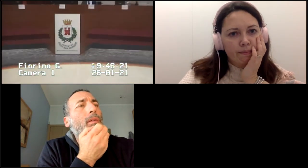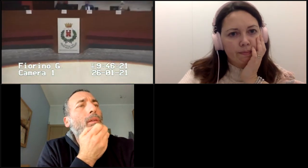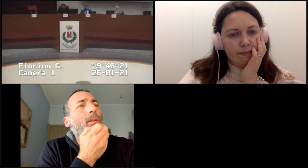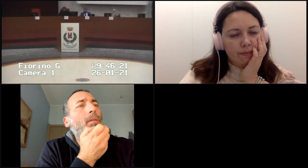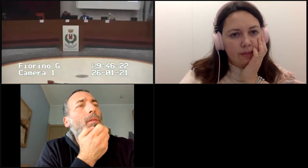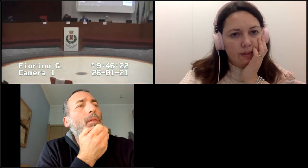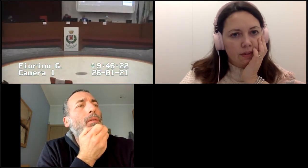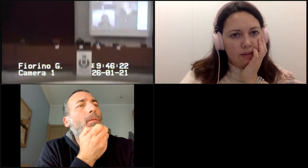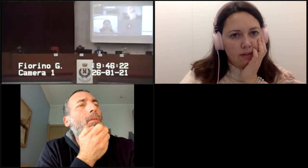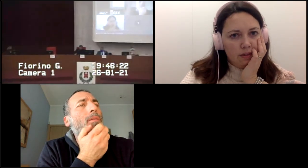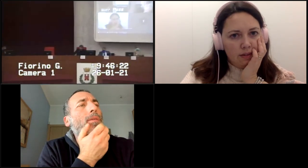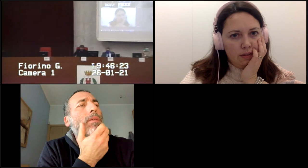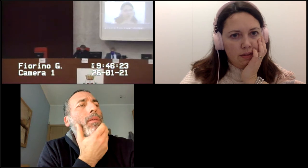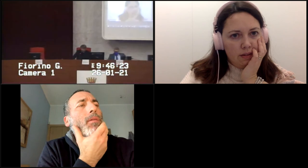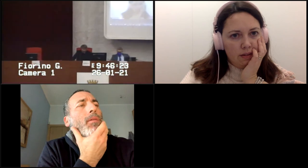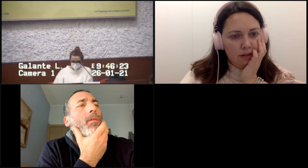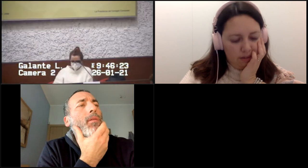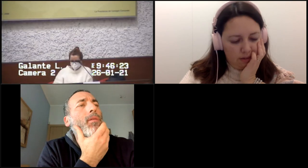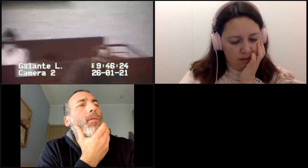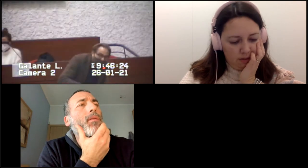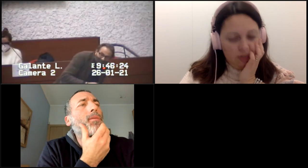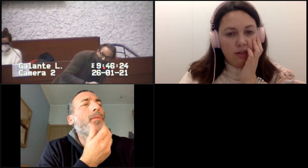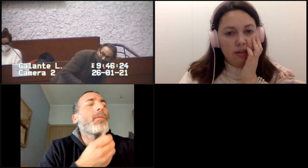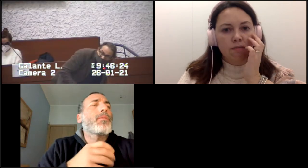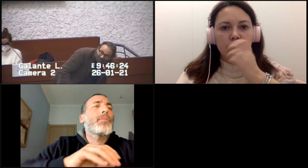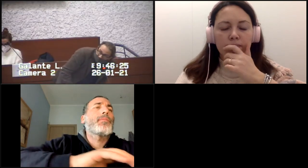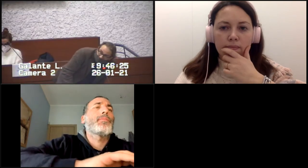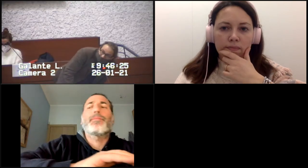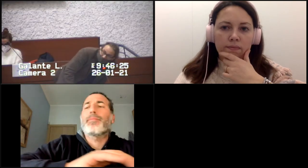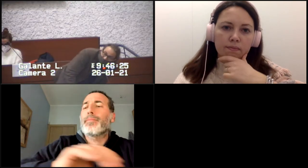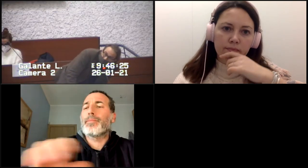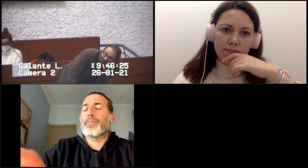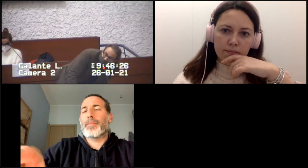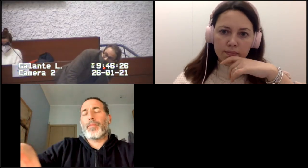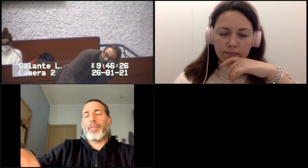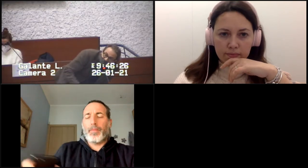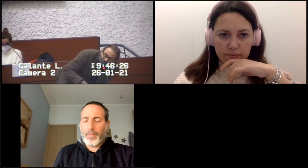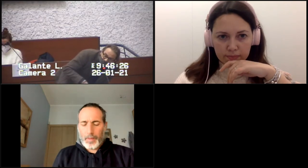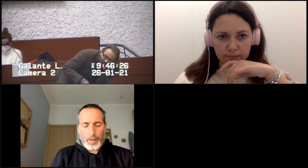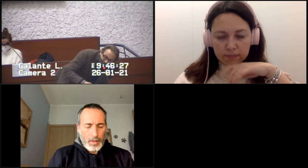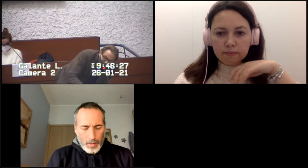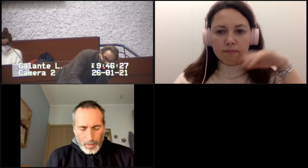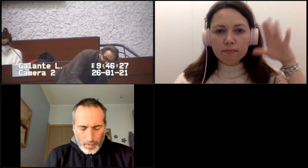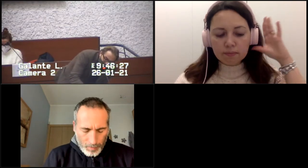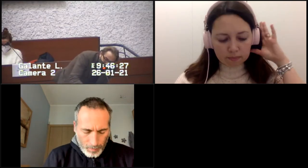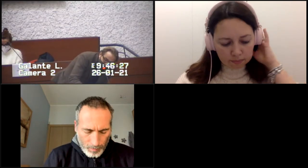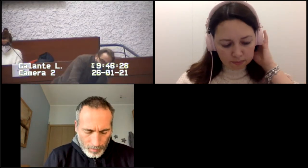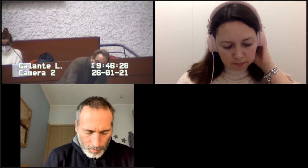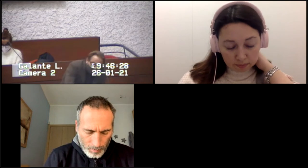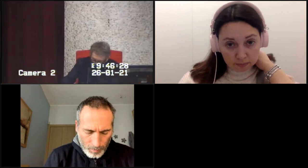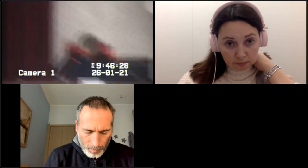Movimento 5 Stelle, consigliere Galante. Grazie Presidente, il nostro voto sarà di astensione, grazie.